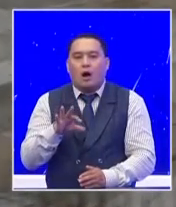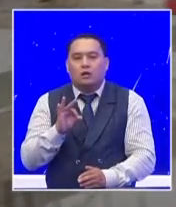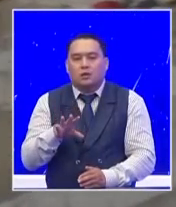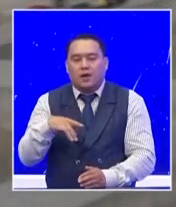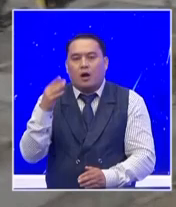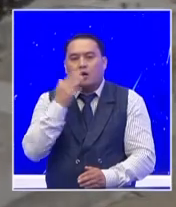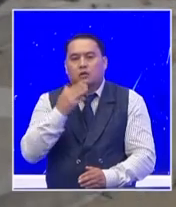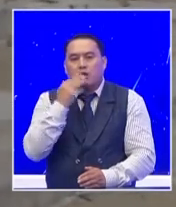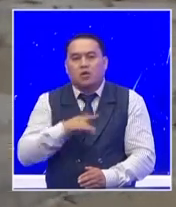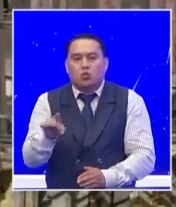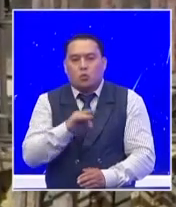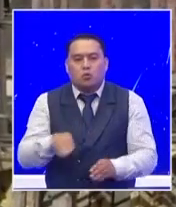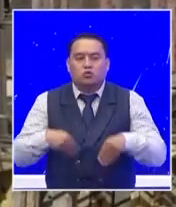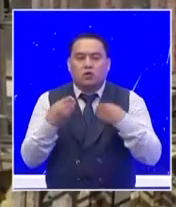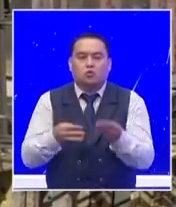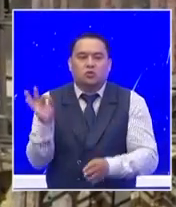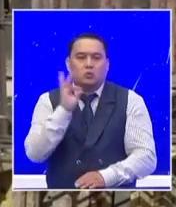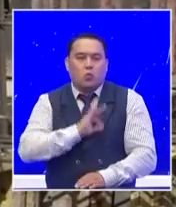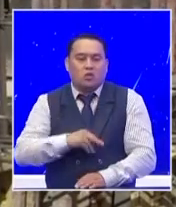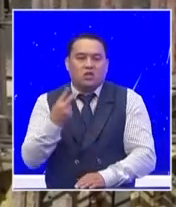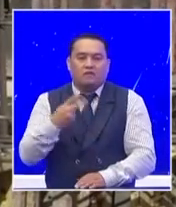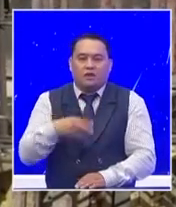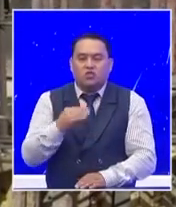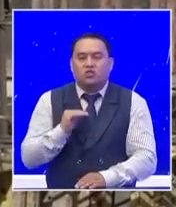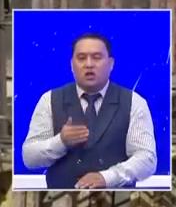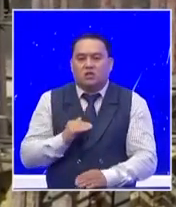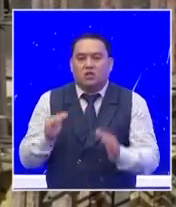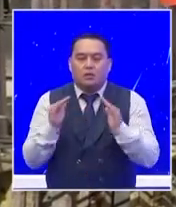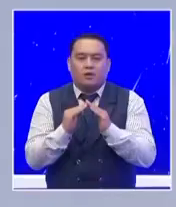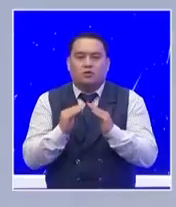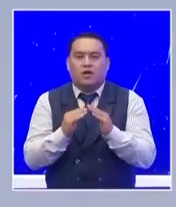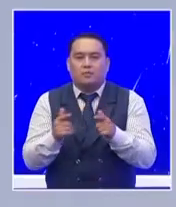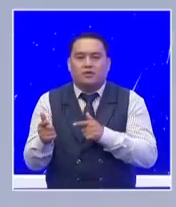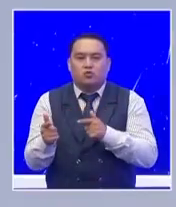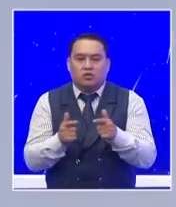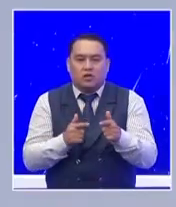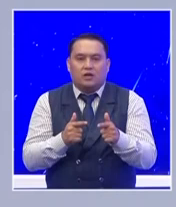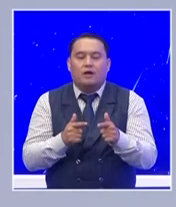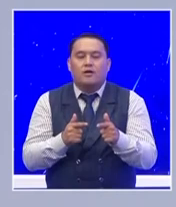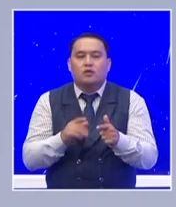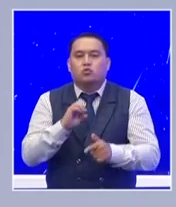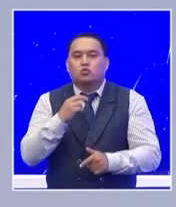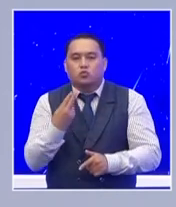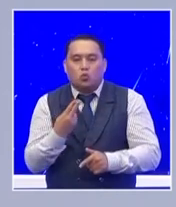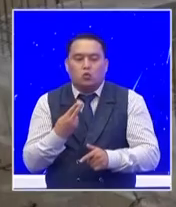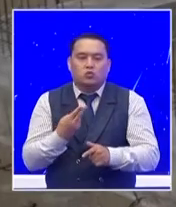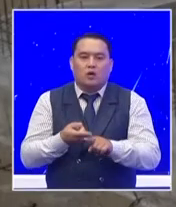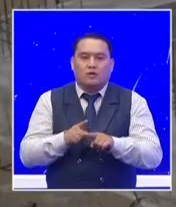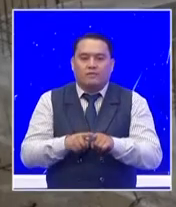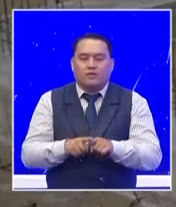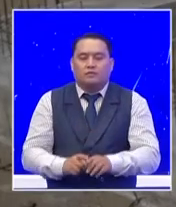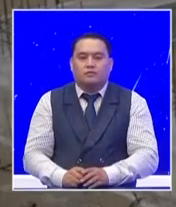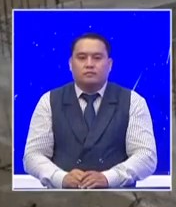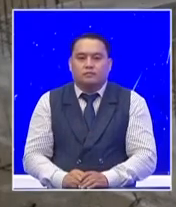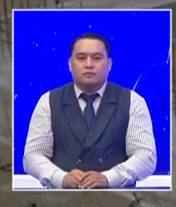в Каратальском районе будет сдано в эксплуатацию 20 частных домов и 30 квартир, в том числе и для социально уязвимых слоев